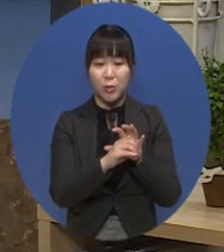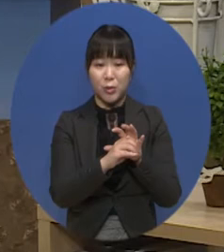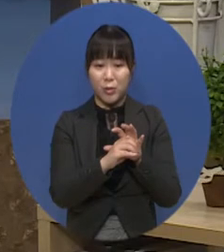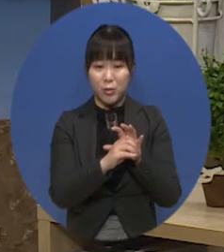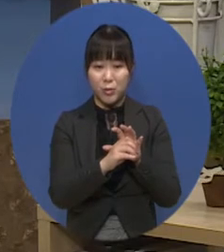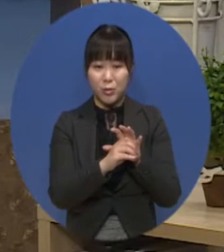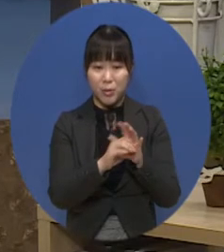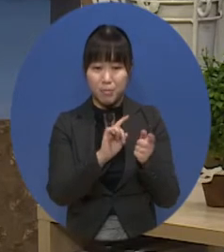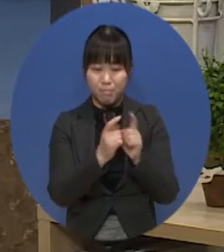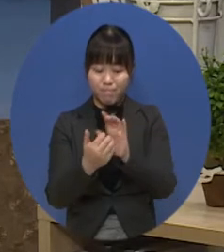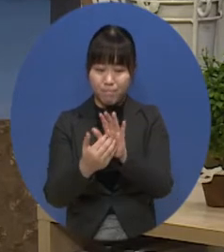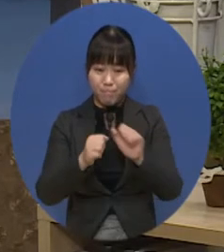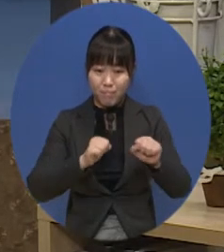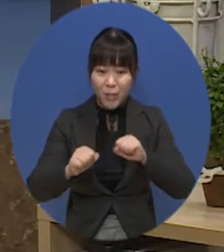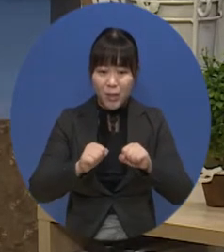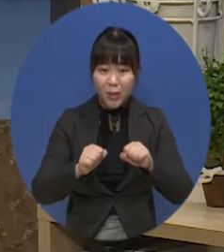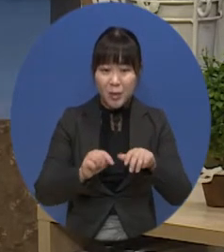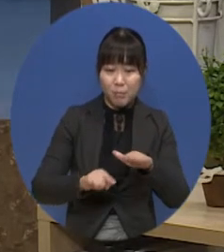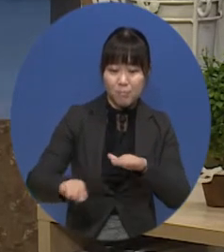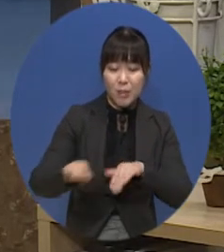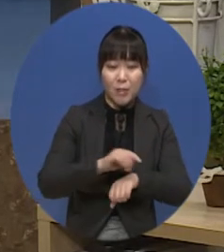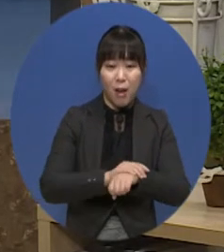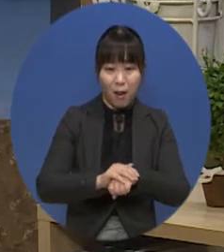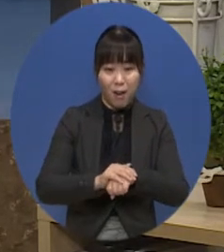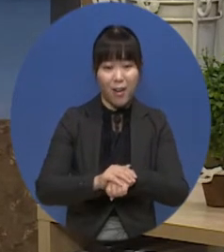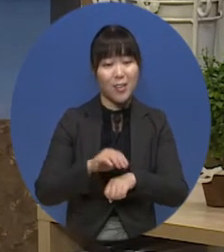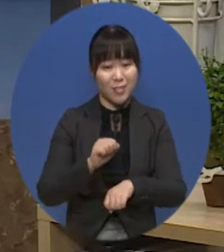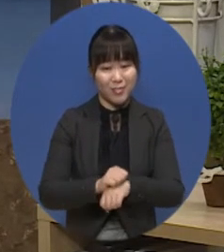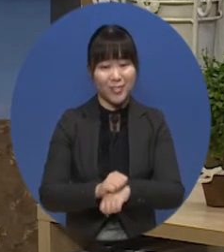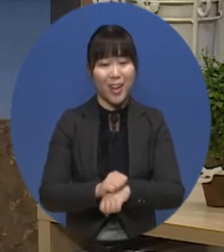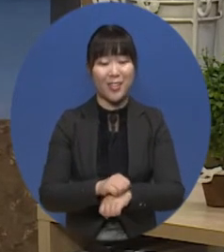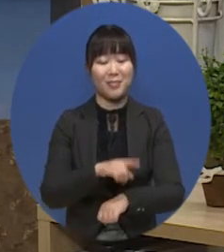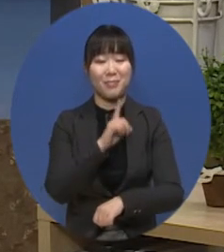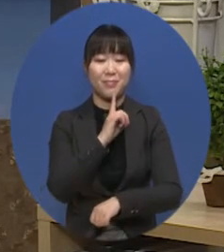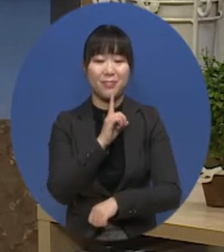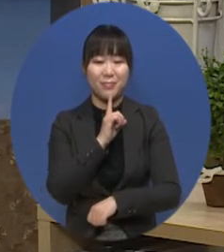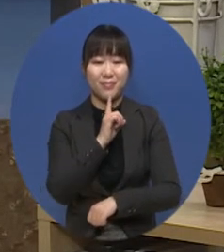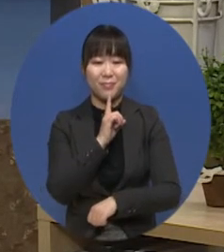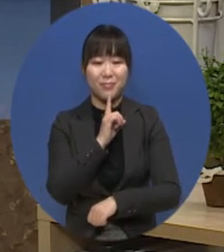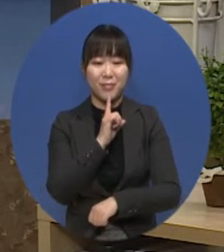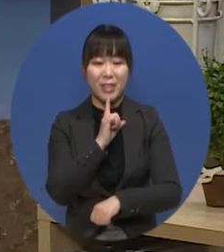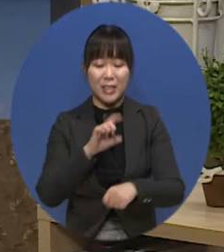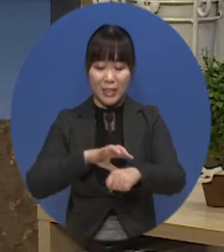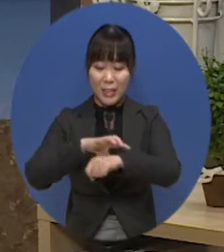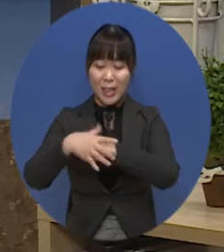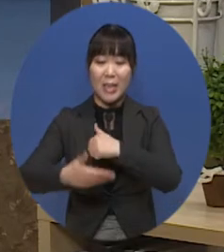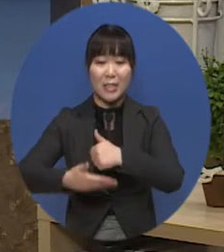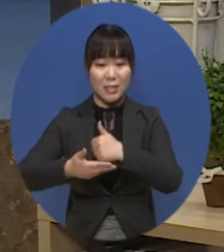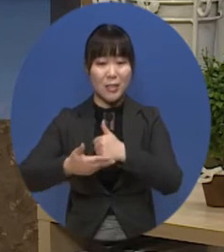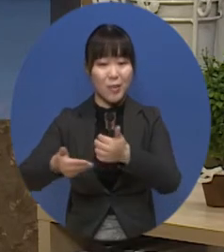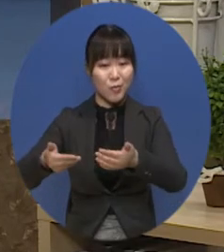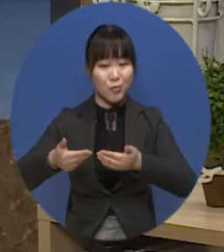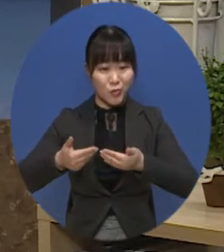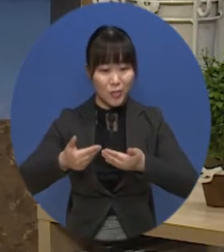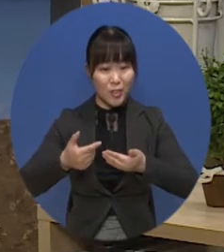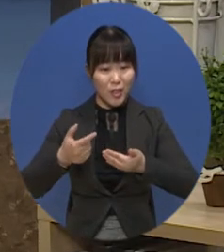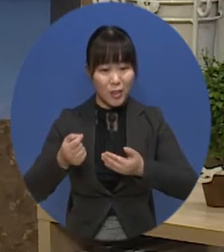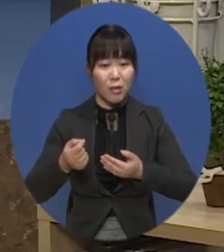한국이 코로나19에 대해서 좀 선제적으로 대응을 잘했다. 그쵸. 네, 그런 좀 칭찬을 세계적으로 받고 있잖아요. 그런데